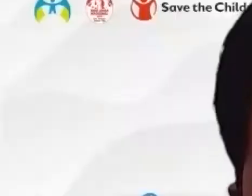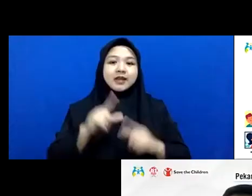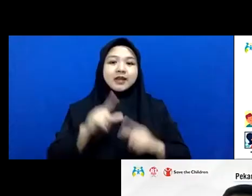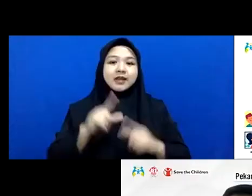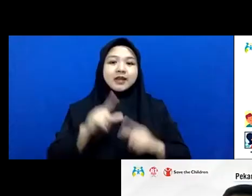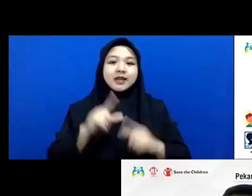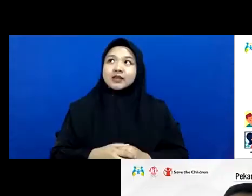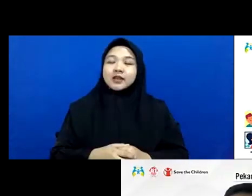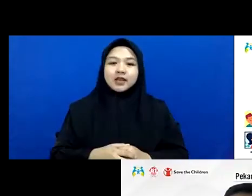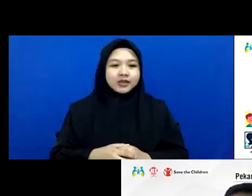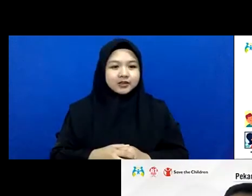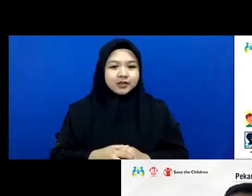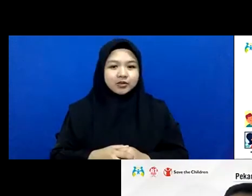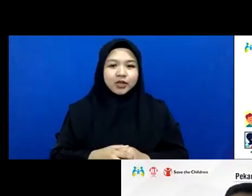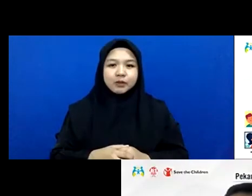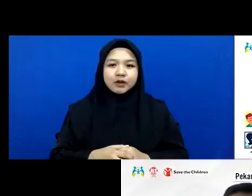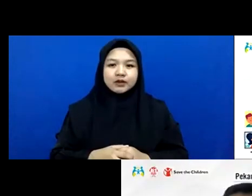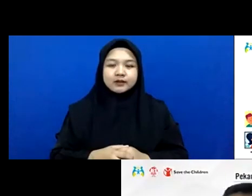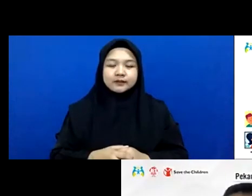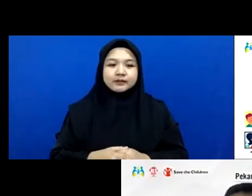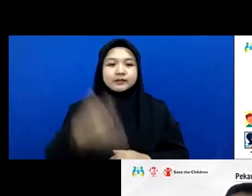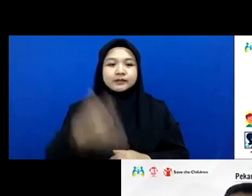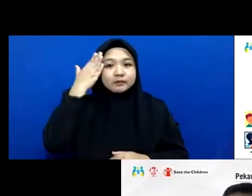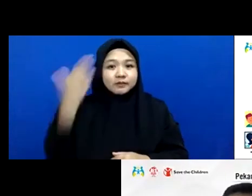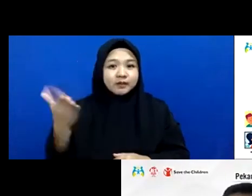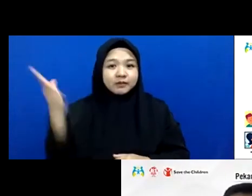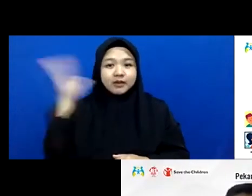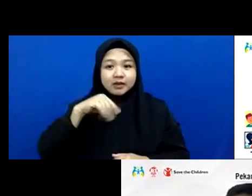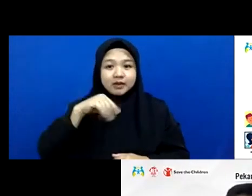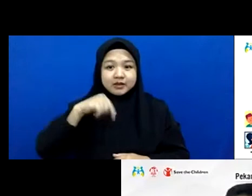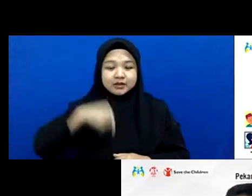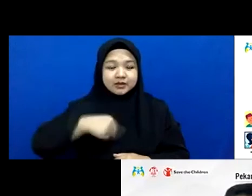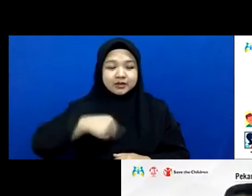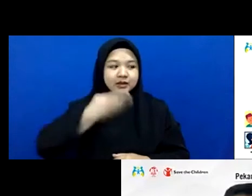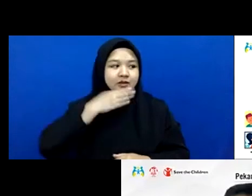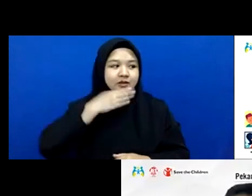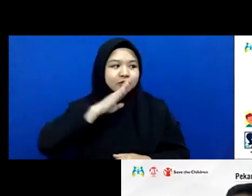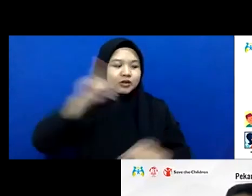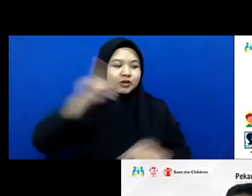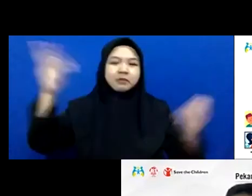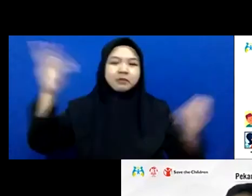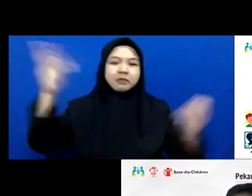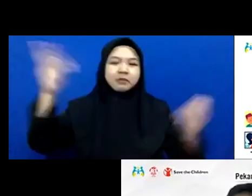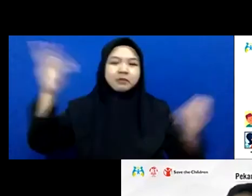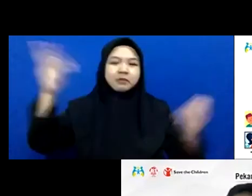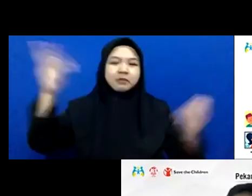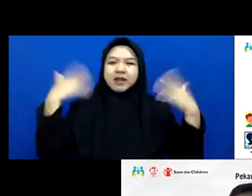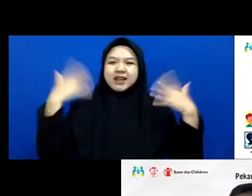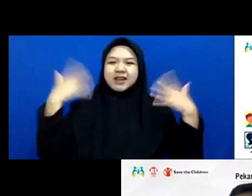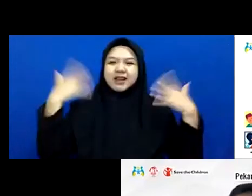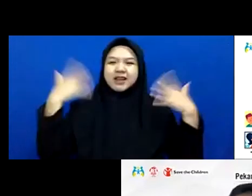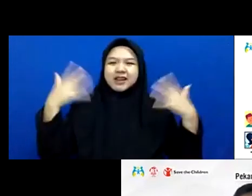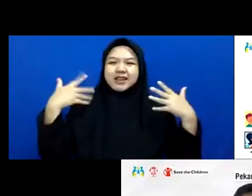dosen. Gimana Pak kabar hari ini? Alhamdulillah panas dan berdinding